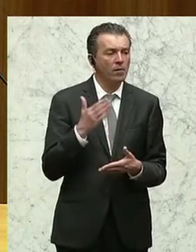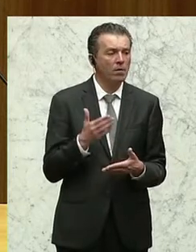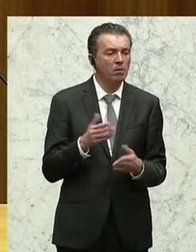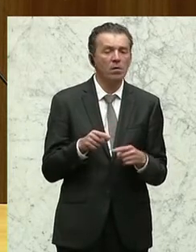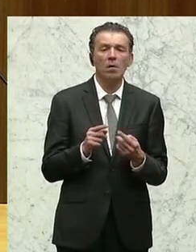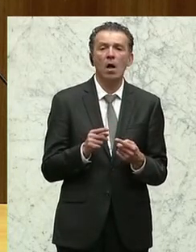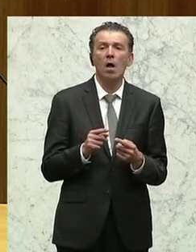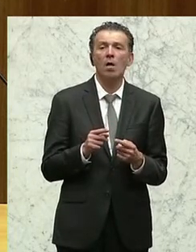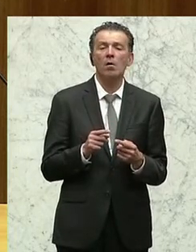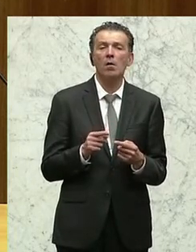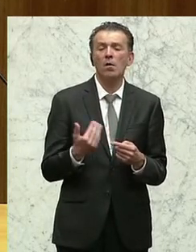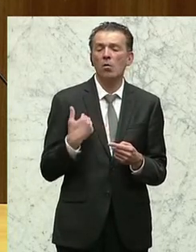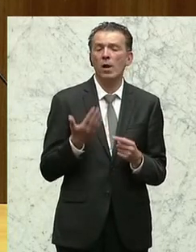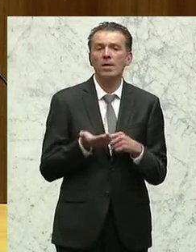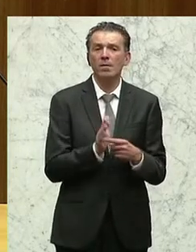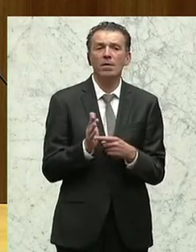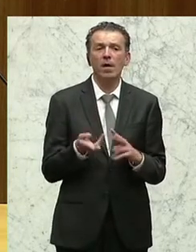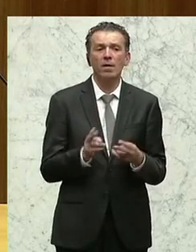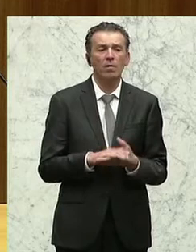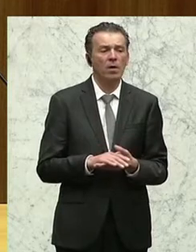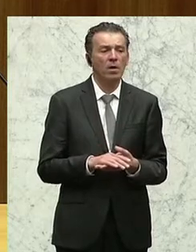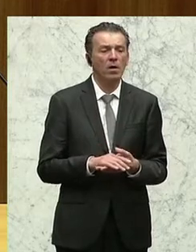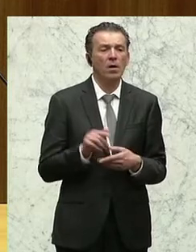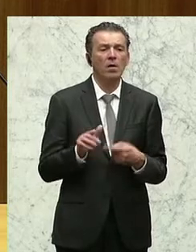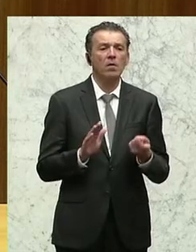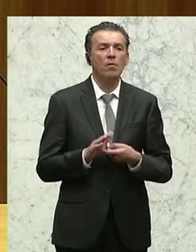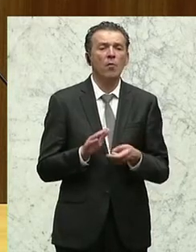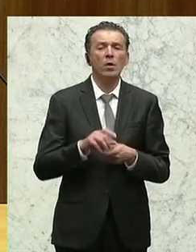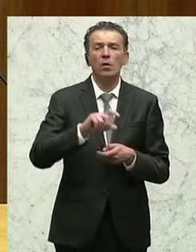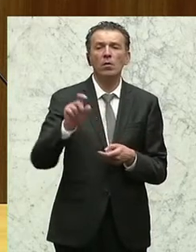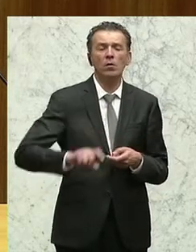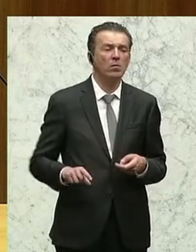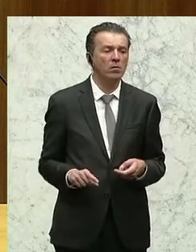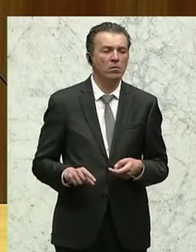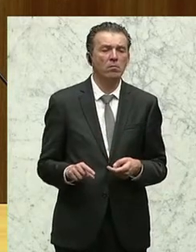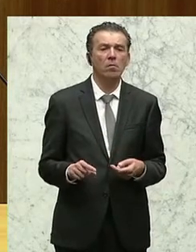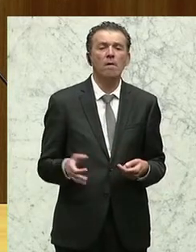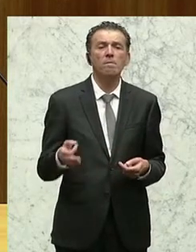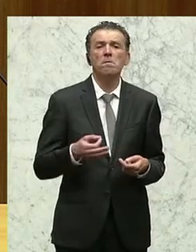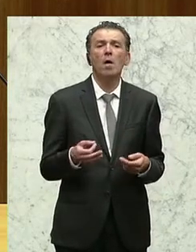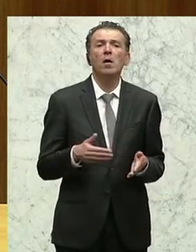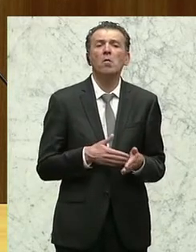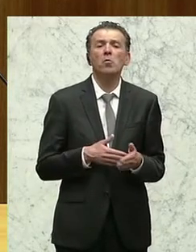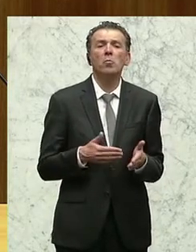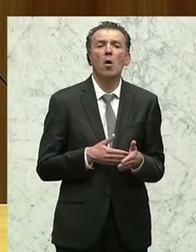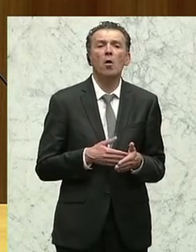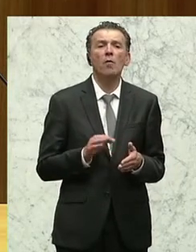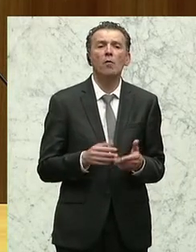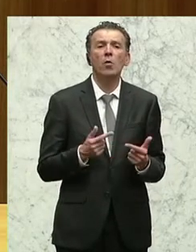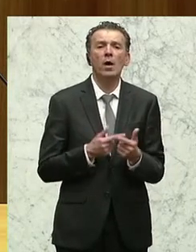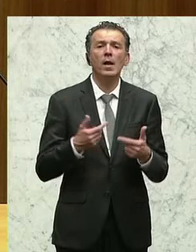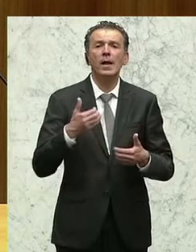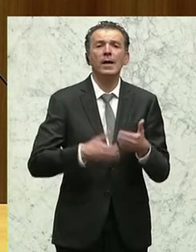wo das zuletzt zum Ausdruck gekommen ist? Genau diese Forderung Italiens, wozu wir das noch brauchen? Zur Erklärung